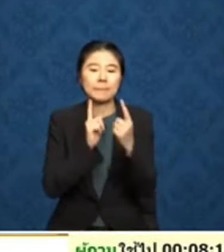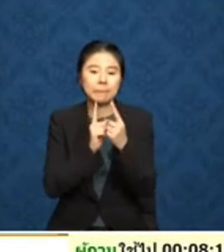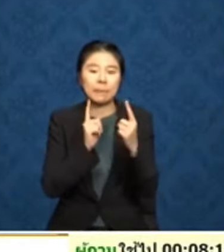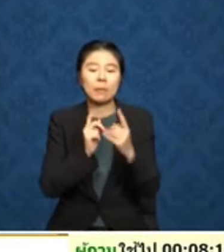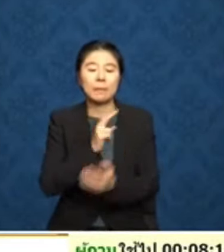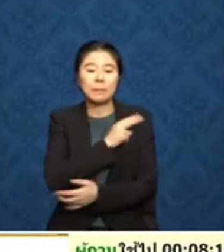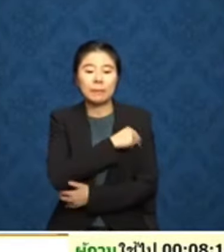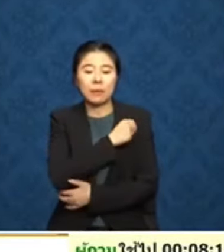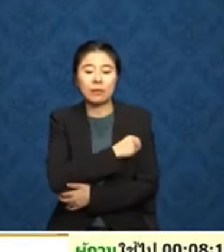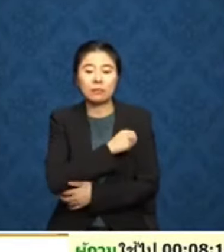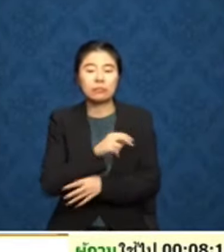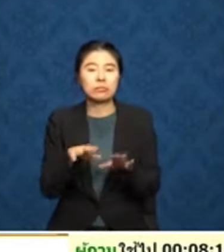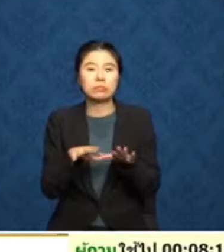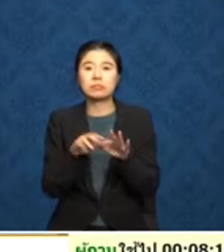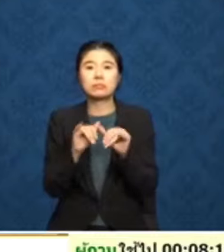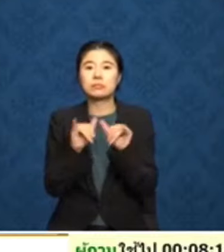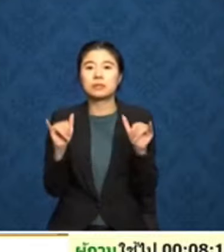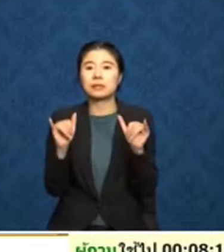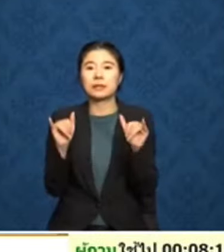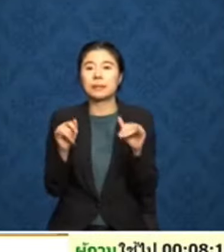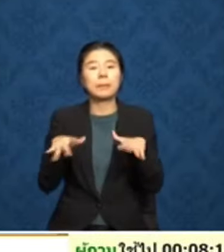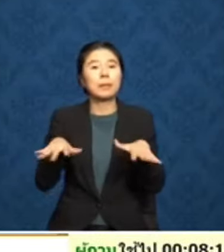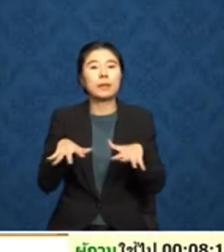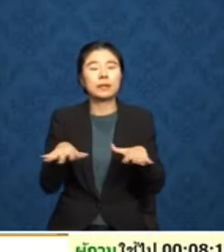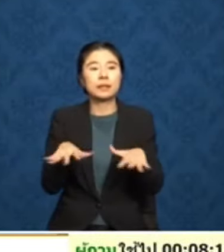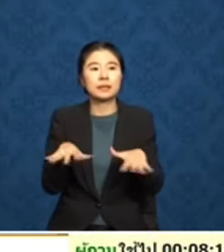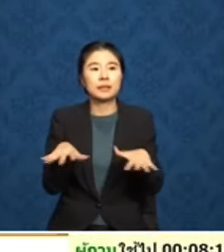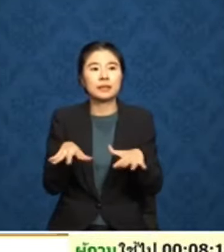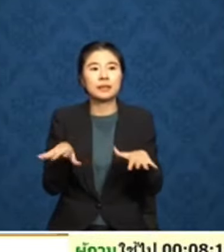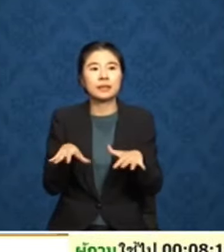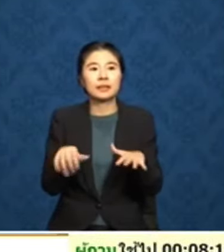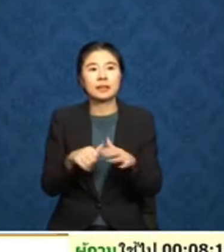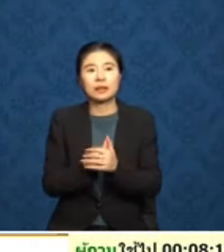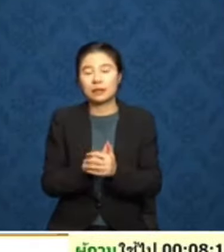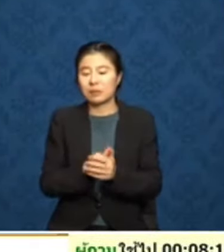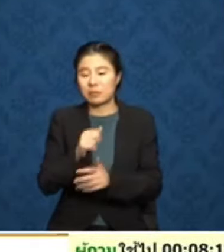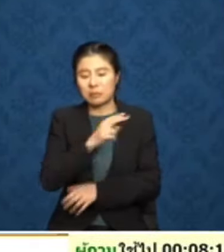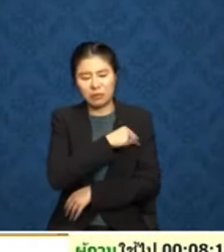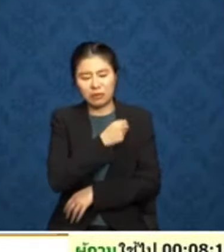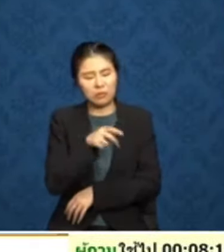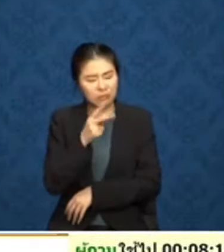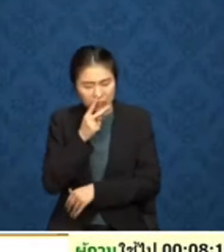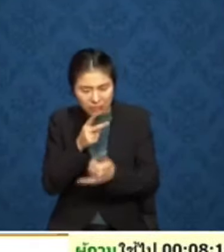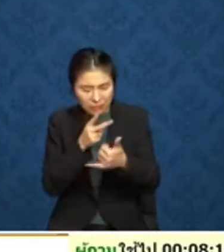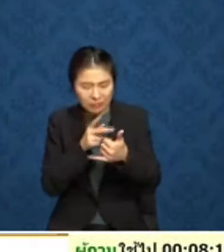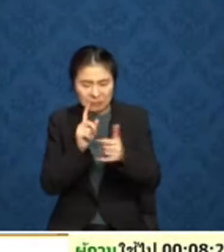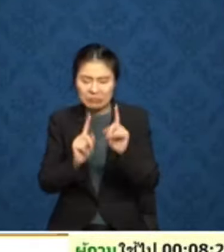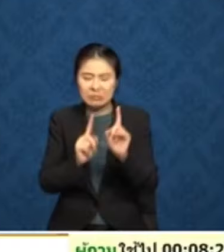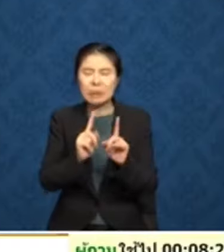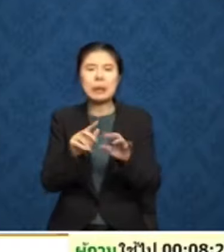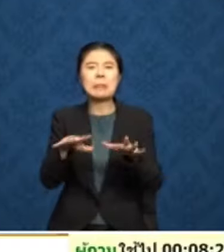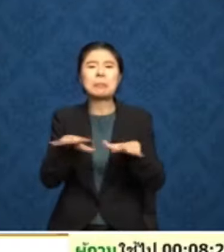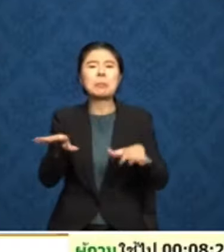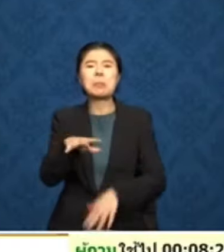ยังไม่ได้หายาประเมินแบบนี้เห็นหน้างานเป็นแบบนี้ก็ส่งกลับนะคะเสียเวลากันอีกแ